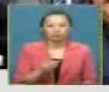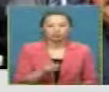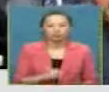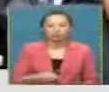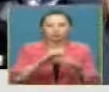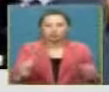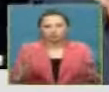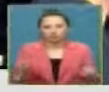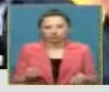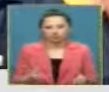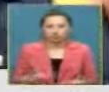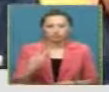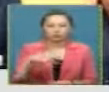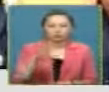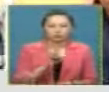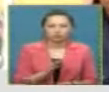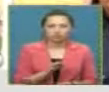төбесін салу, ана